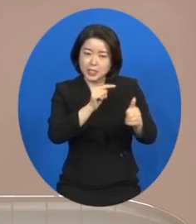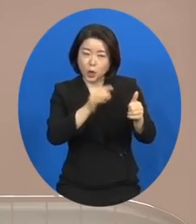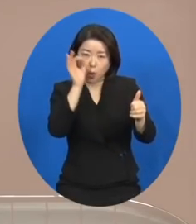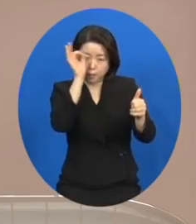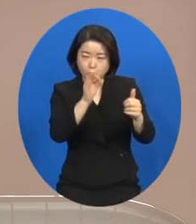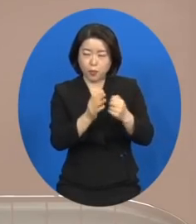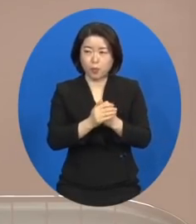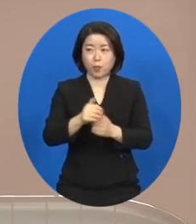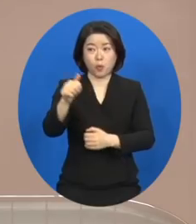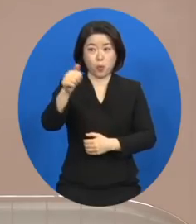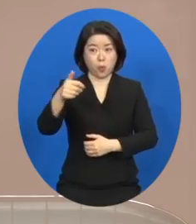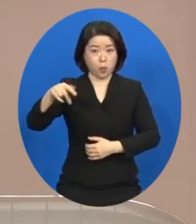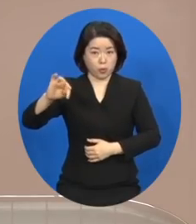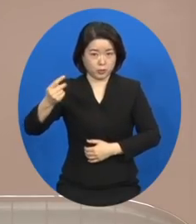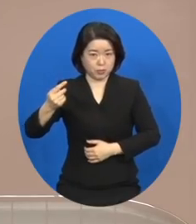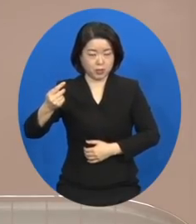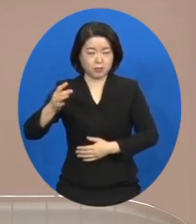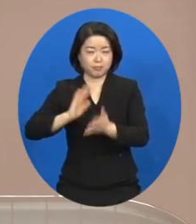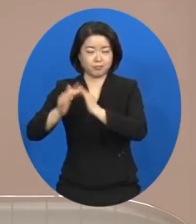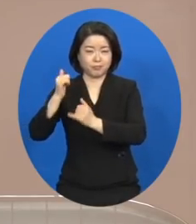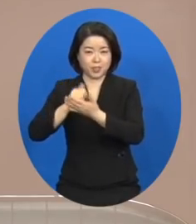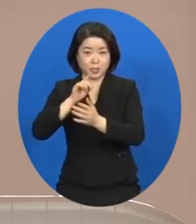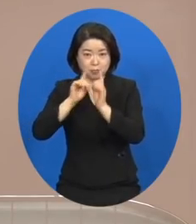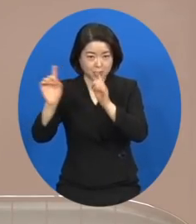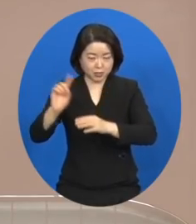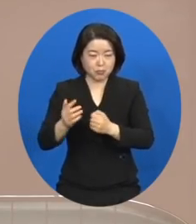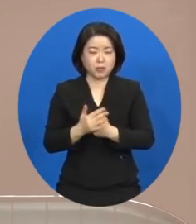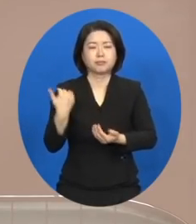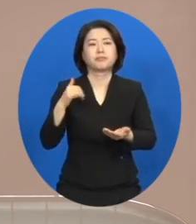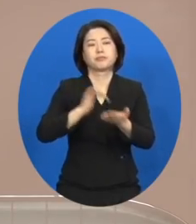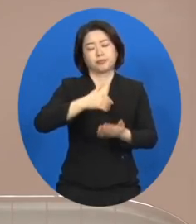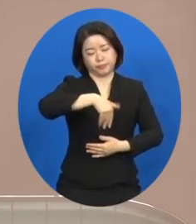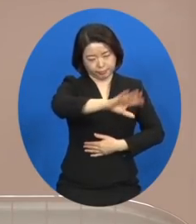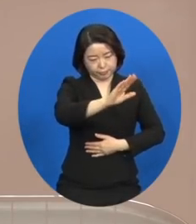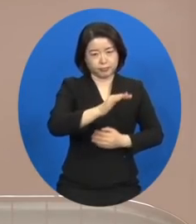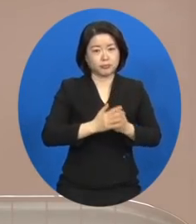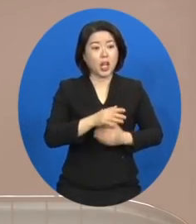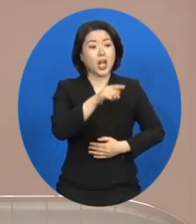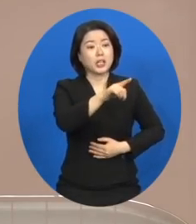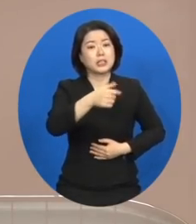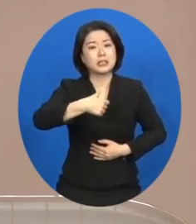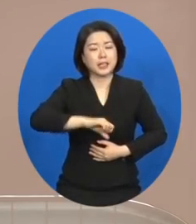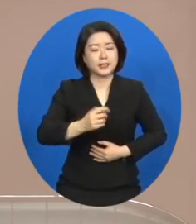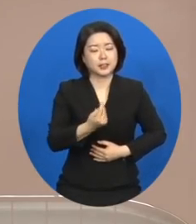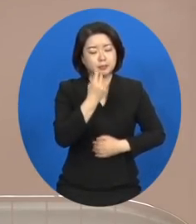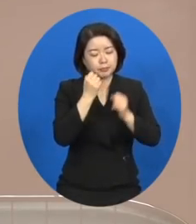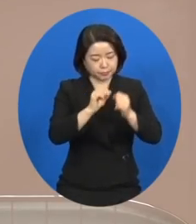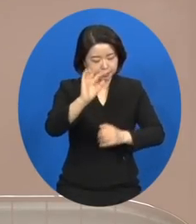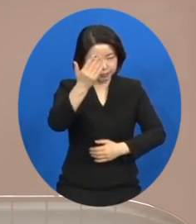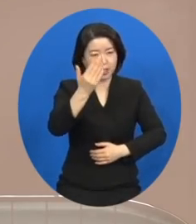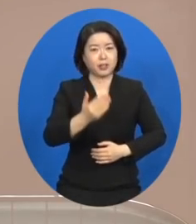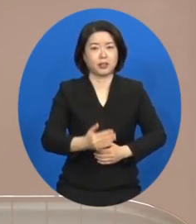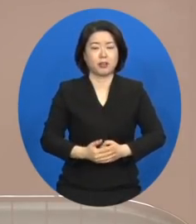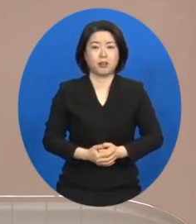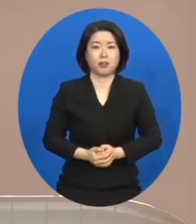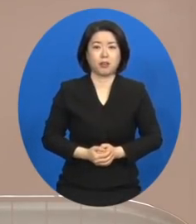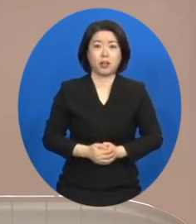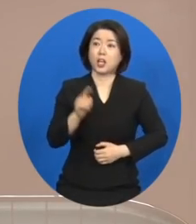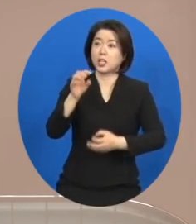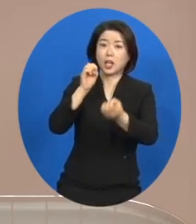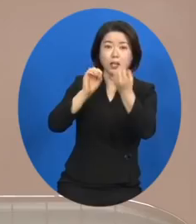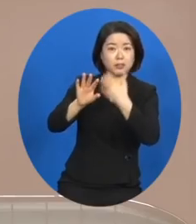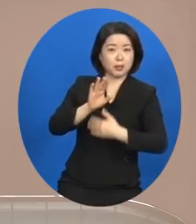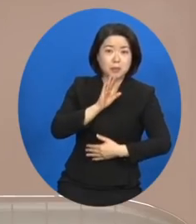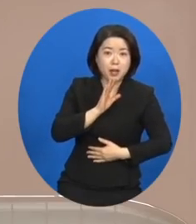좀 놀라운 말을 하십니다. 예수께서 말씀하셨다. 돌아가거라, 너의 아들이 살 것이다. 여러분, 이것이 응답일까요?